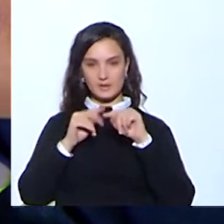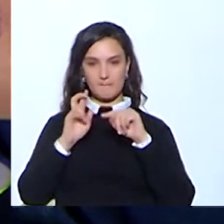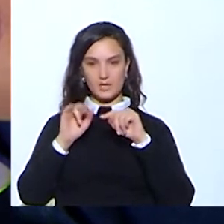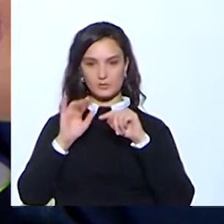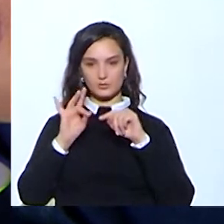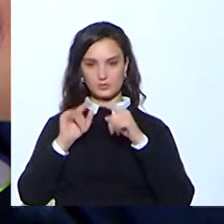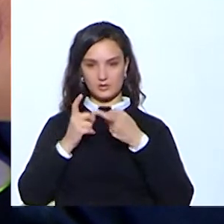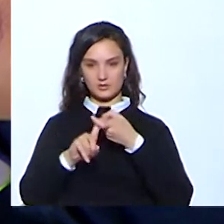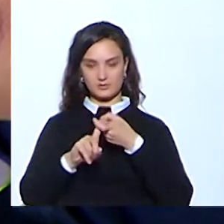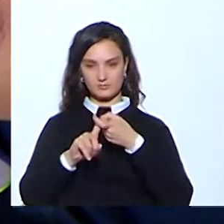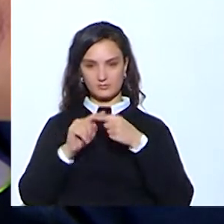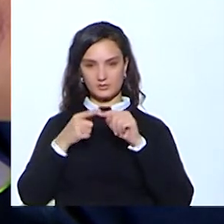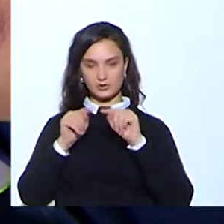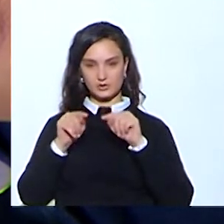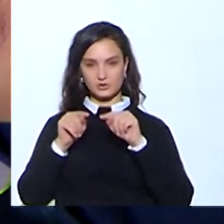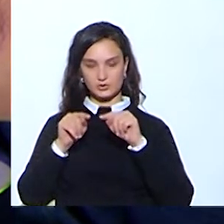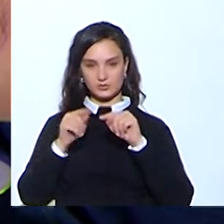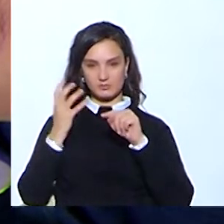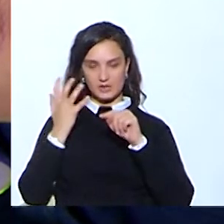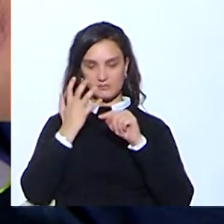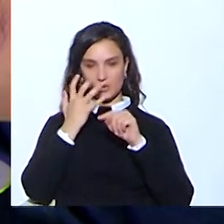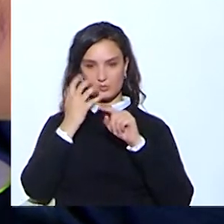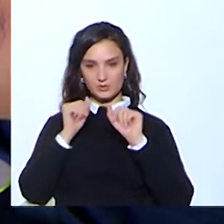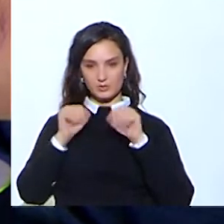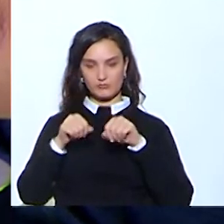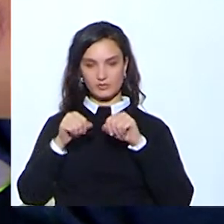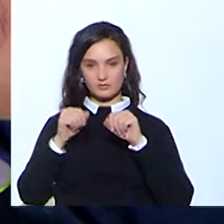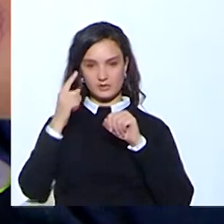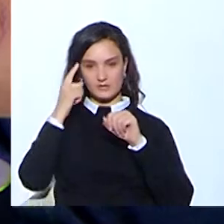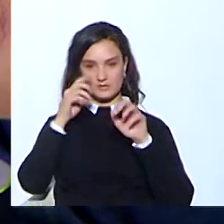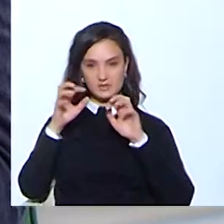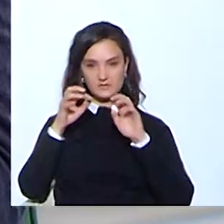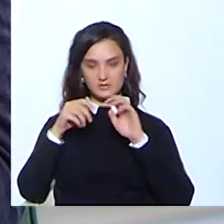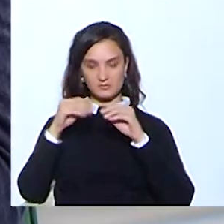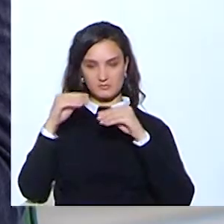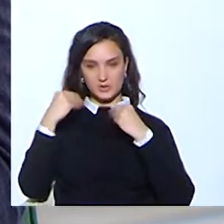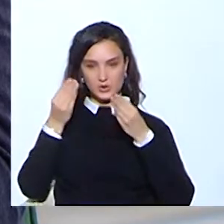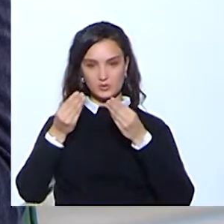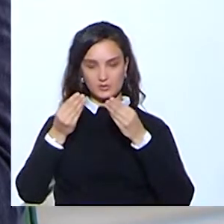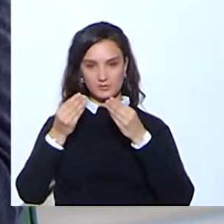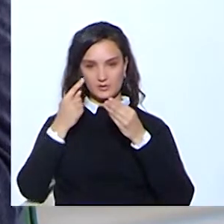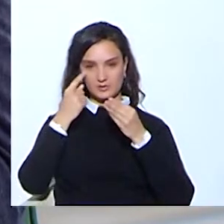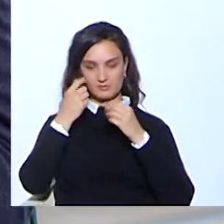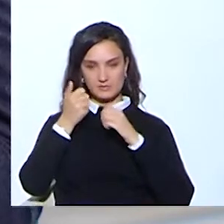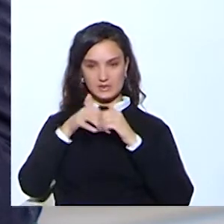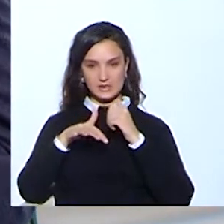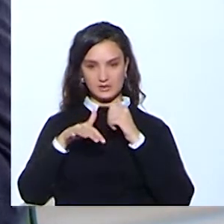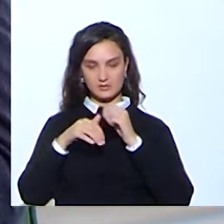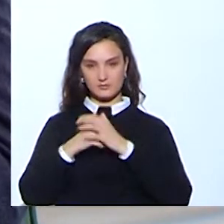ბადურაზე. რის შემდგომაც მხედველობის ნერვის საშუალებით მეწოდება თავის ტვინში არსებულ მხედველობის ცენტრს